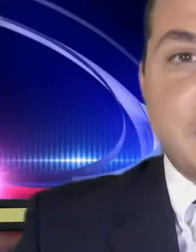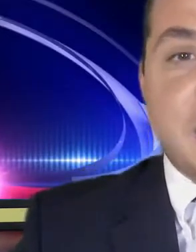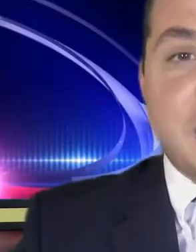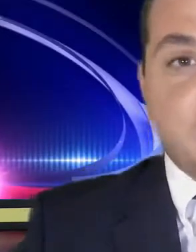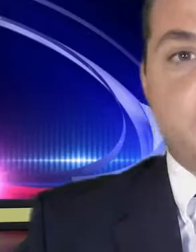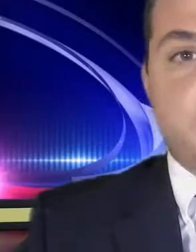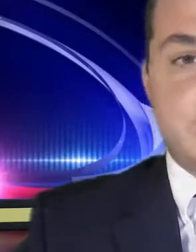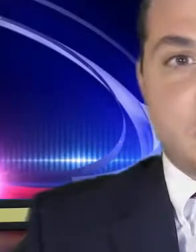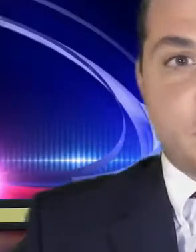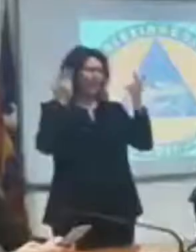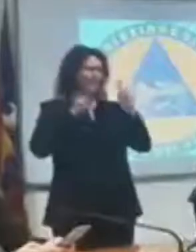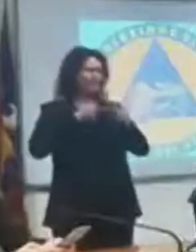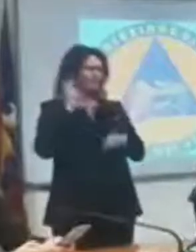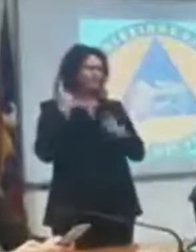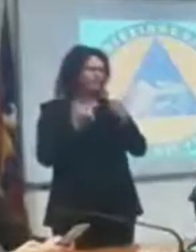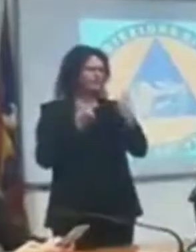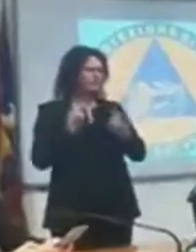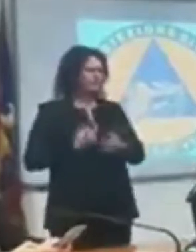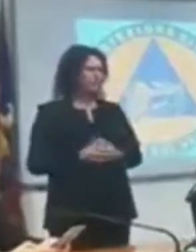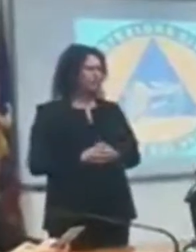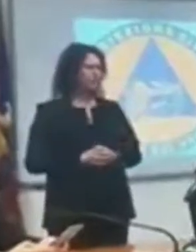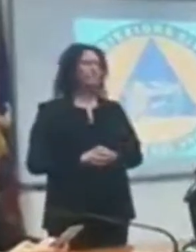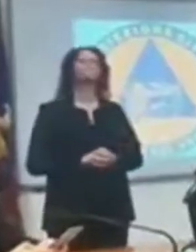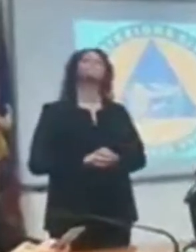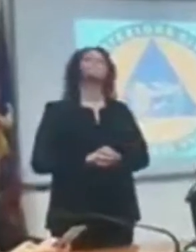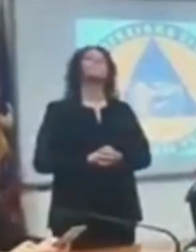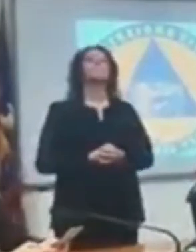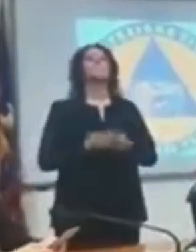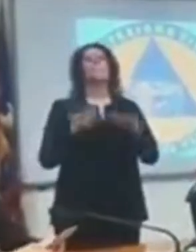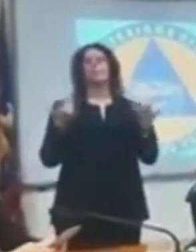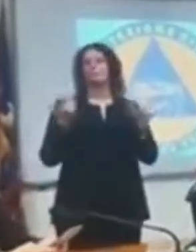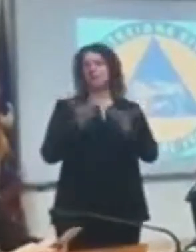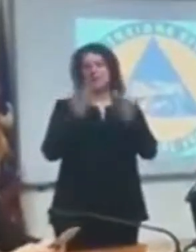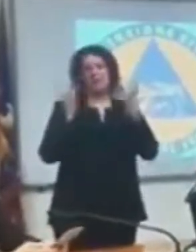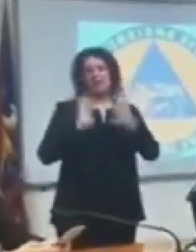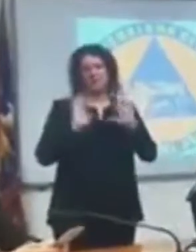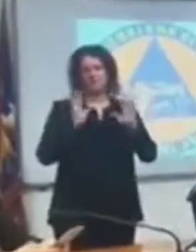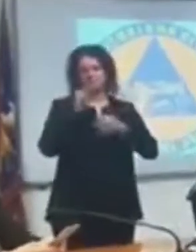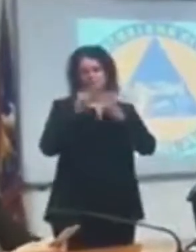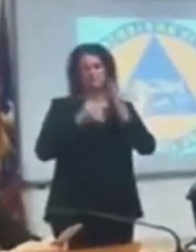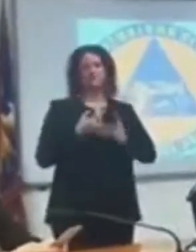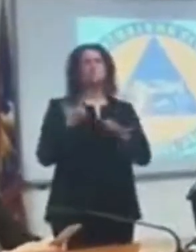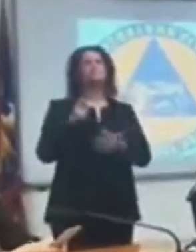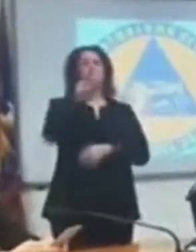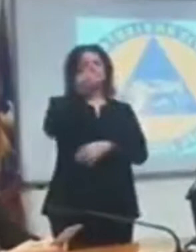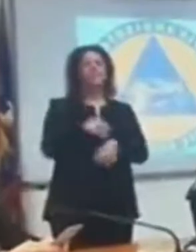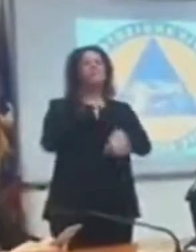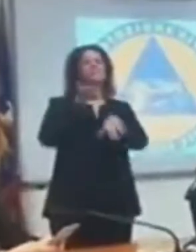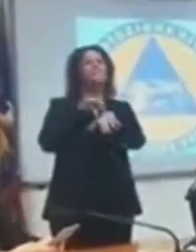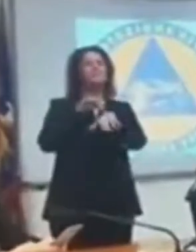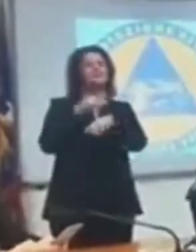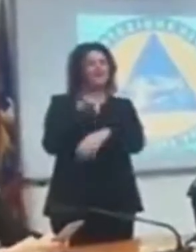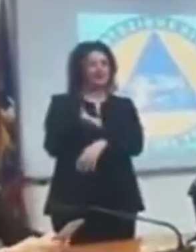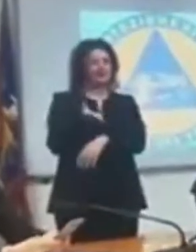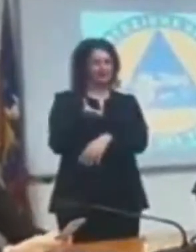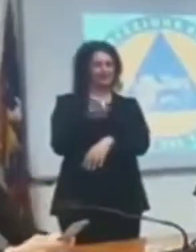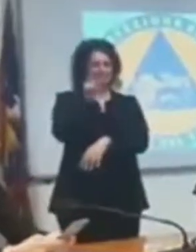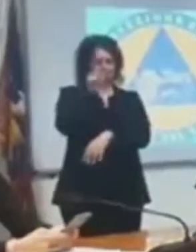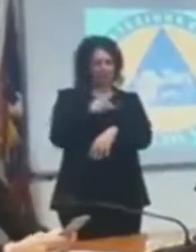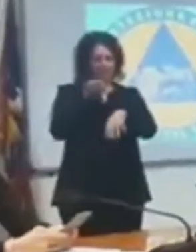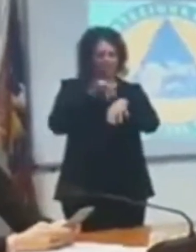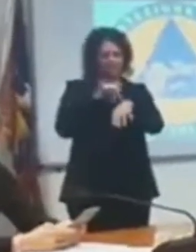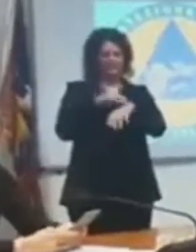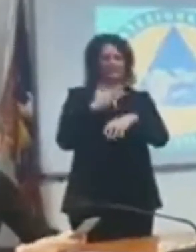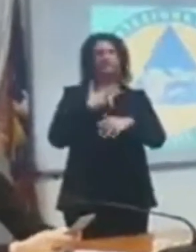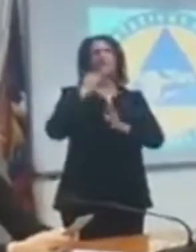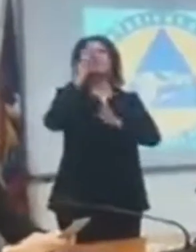Sentite bene questo passaggio. Molto chiaro, intanto quando noi abbiamo un paziente c'è il primo carico dei